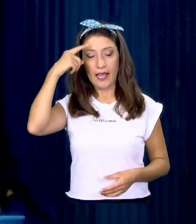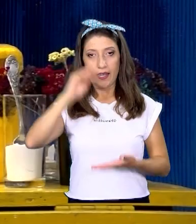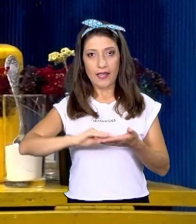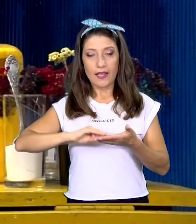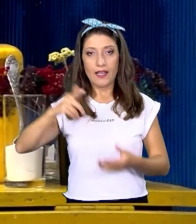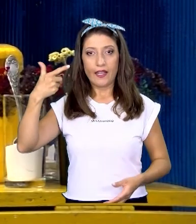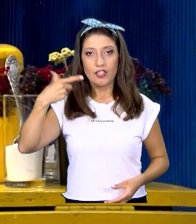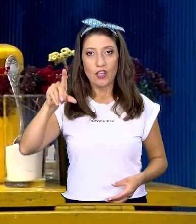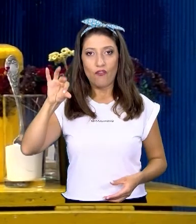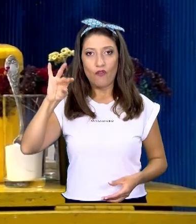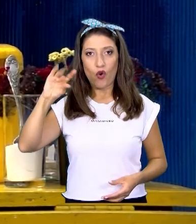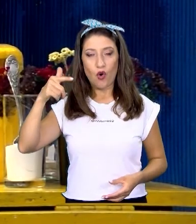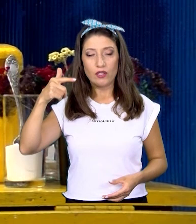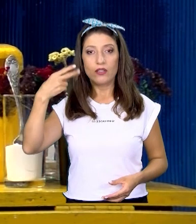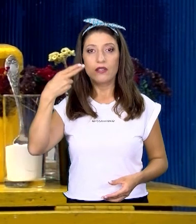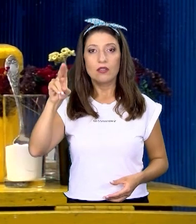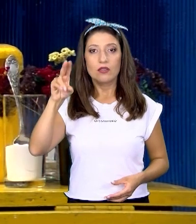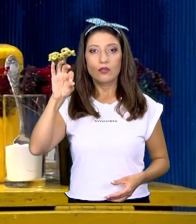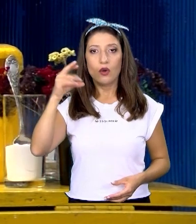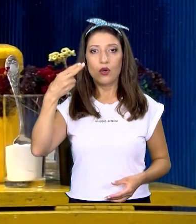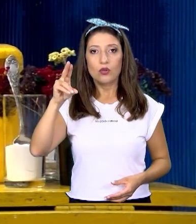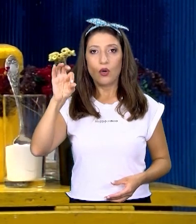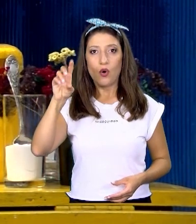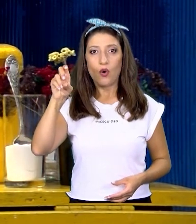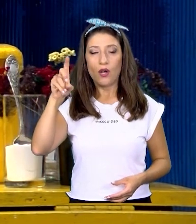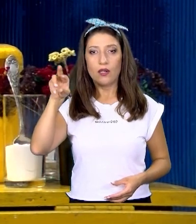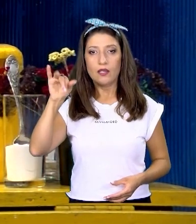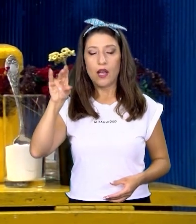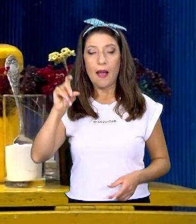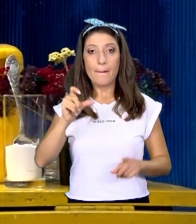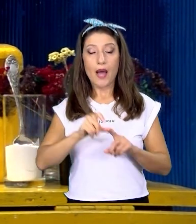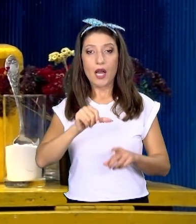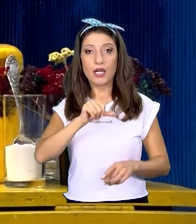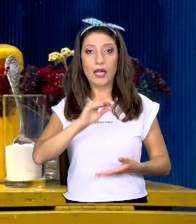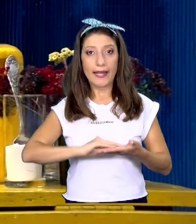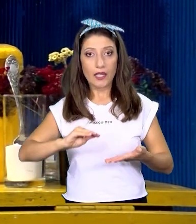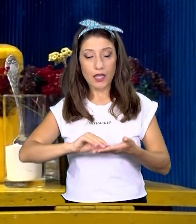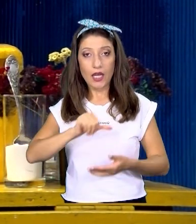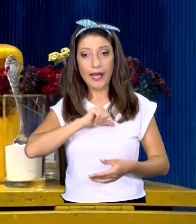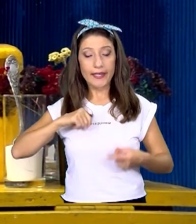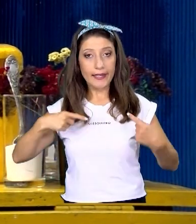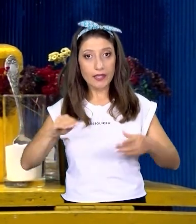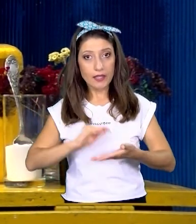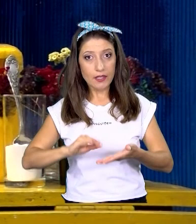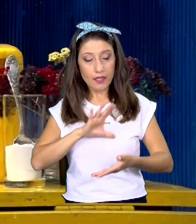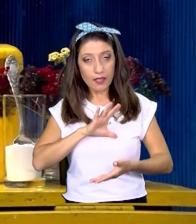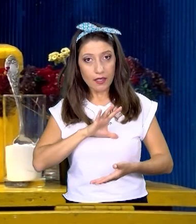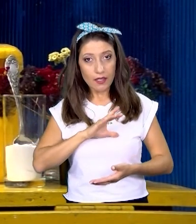է Գևորգ Դոդոխյանը, այսինքն բարերը գրել է հենց